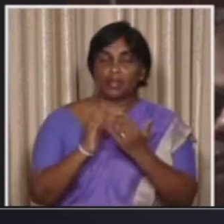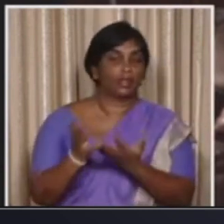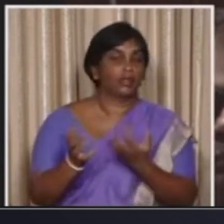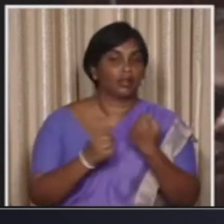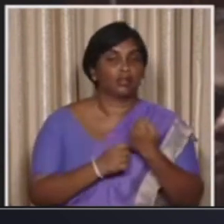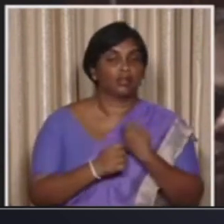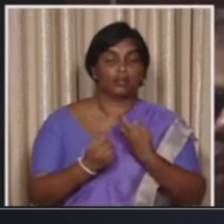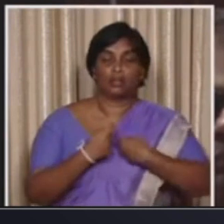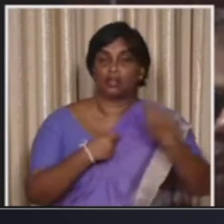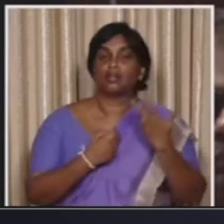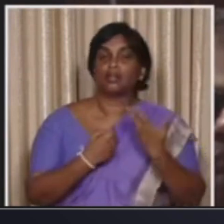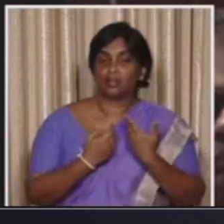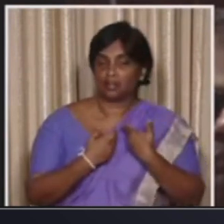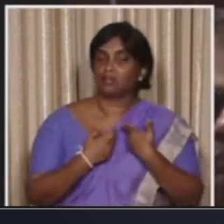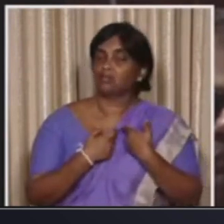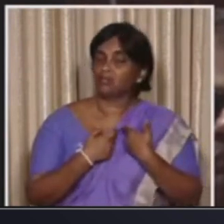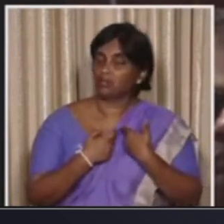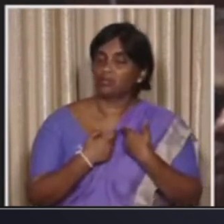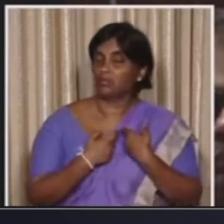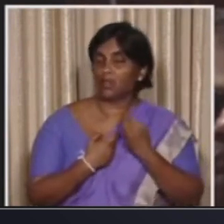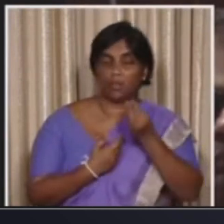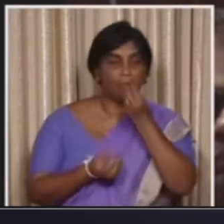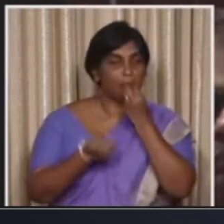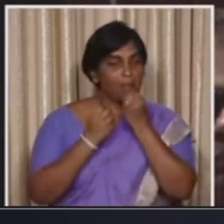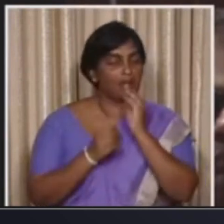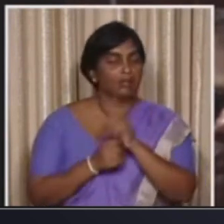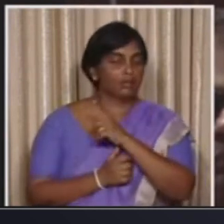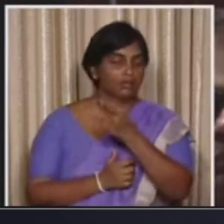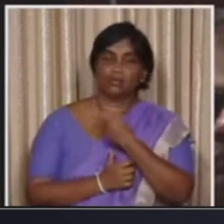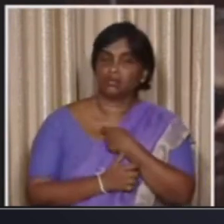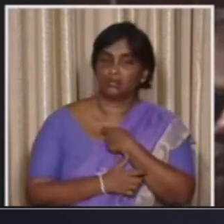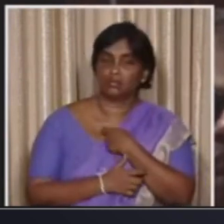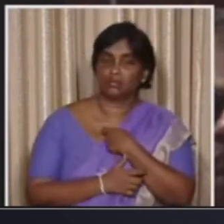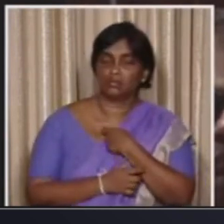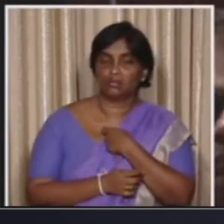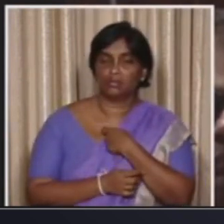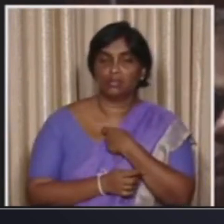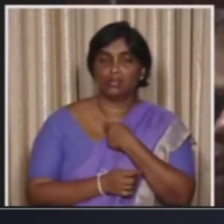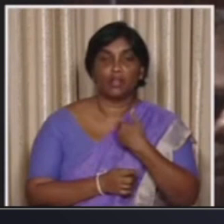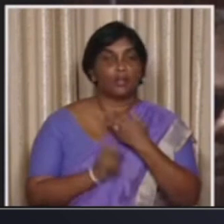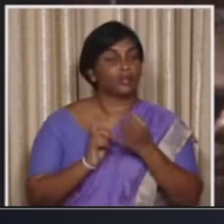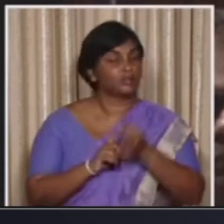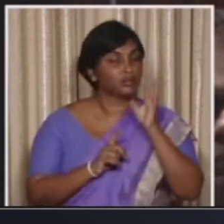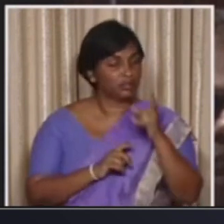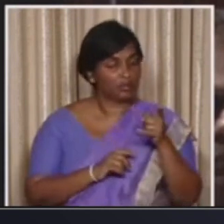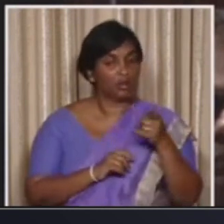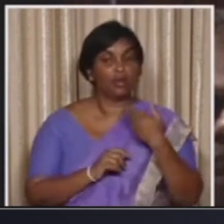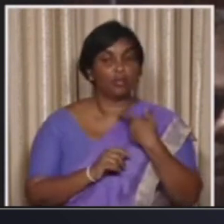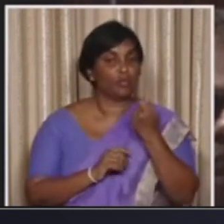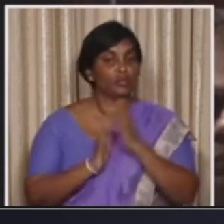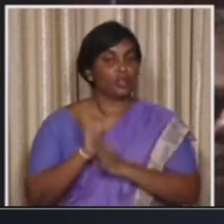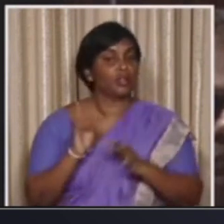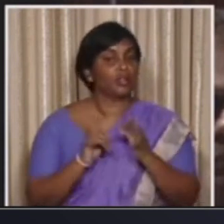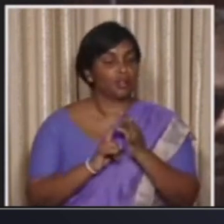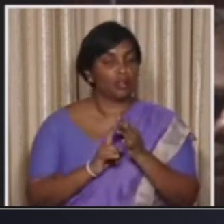ගෙනල්ලා අස්වැන්න අරගෙන තමයි අපි බතක් කරගන්නේ කියලායි ඒ ගොවියා කියන්නේ හැබැයි අපේ ජනාධිපතිතුමා අපේ මුදල්